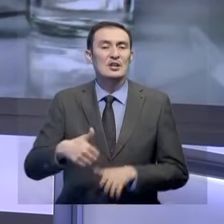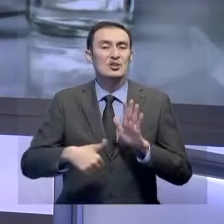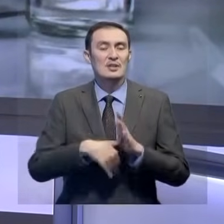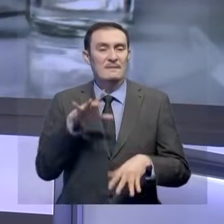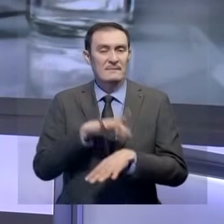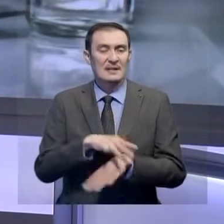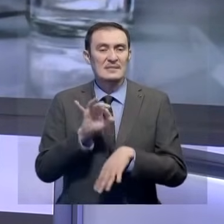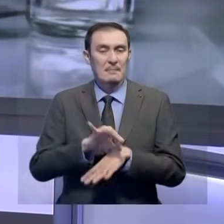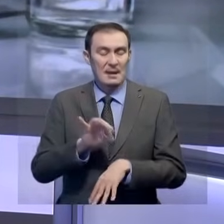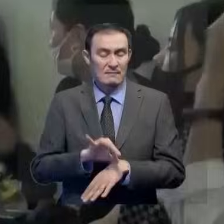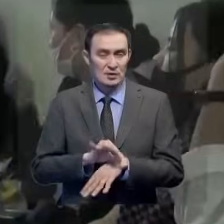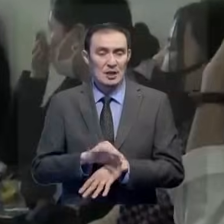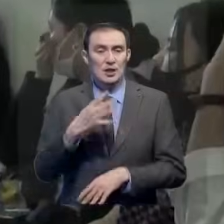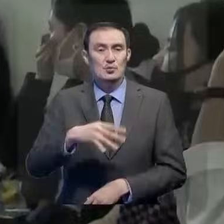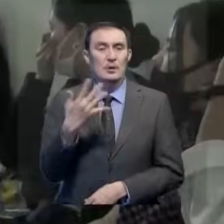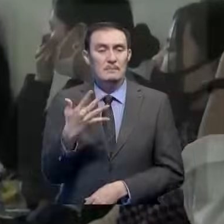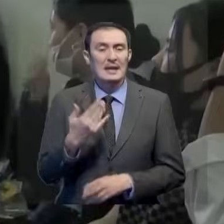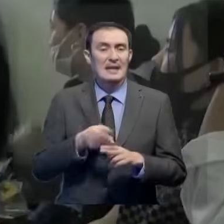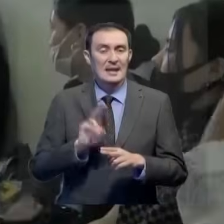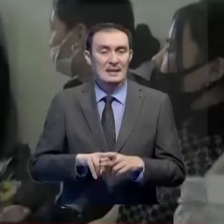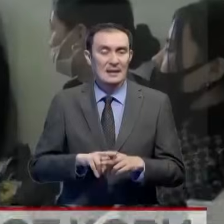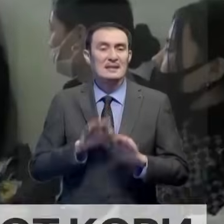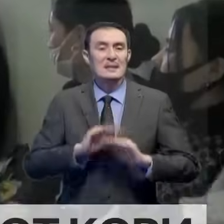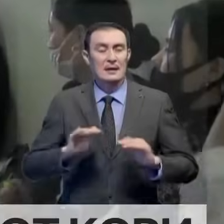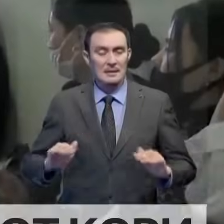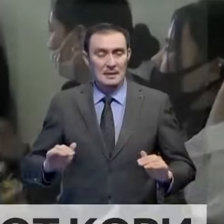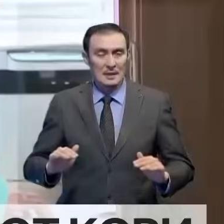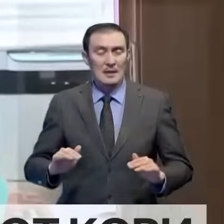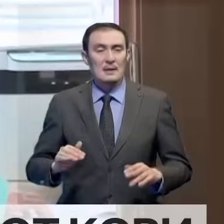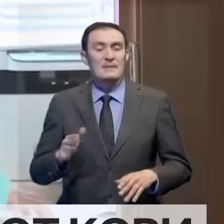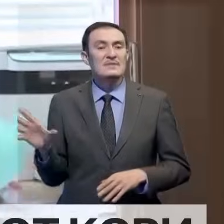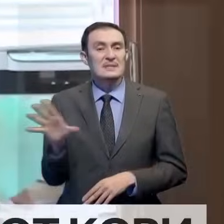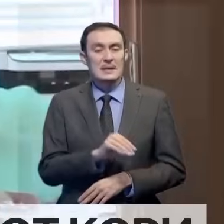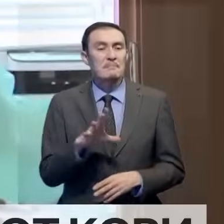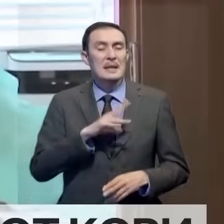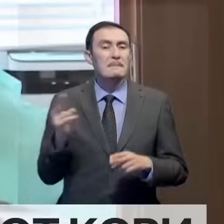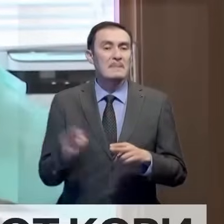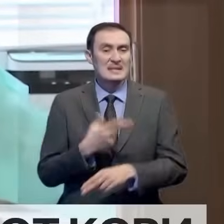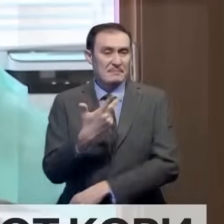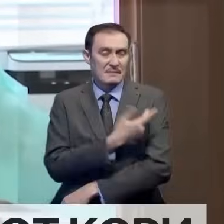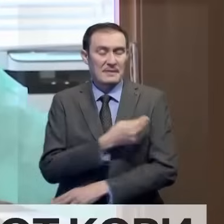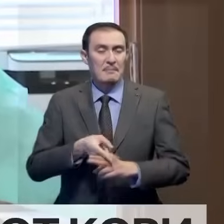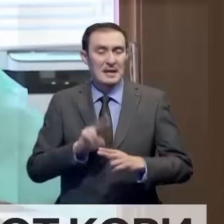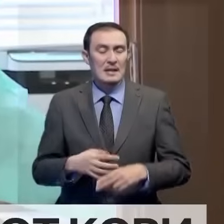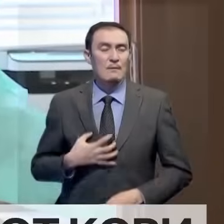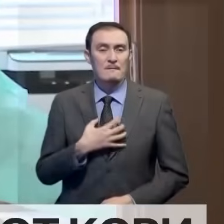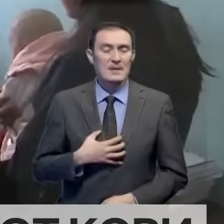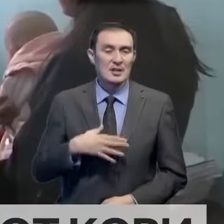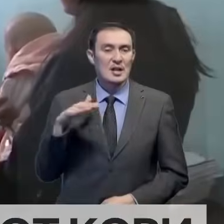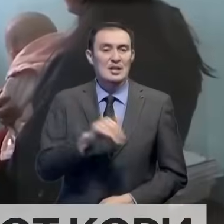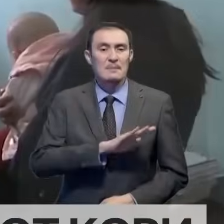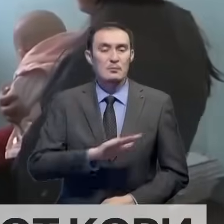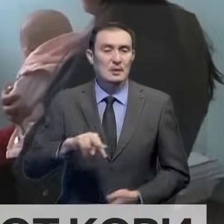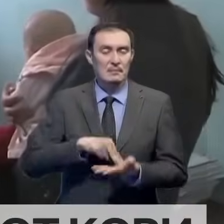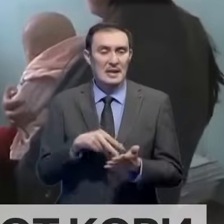56 случаев заболевания. 45 из этих пациентов – дети. Причем почти все не привиты. Поэтому очень важно не пропускать